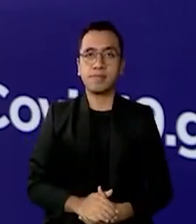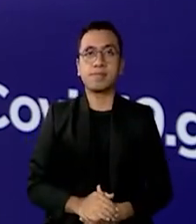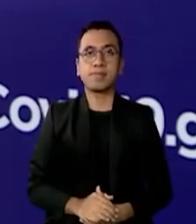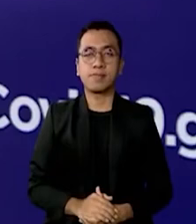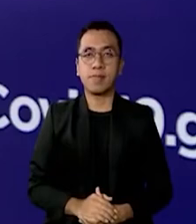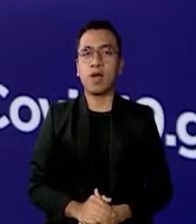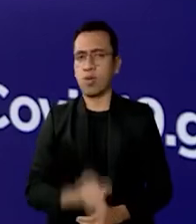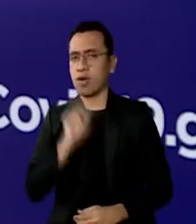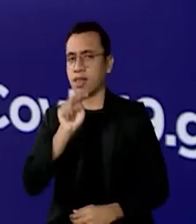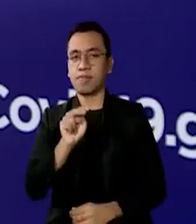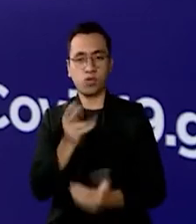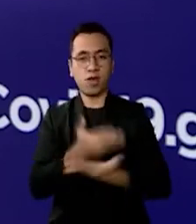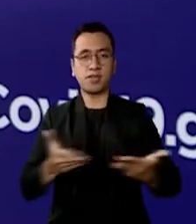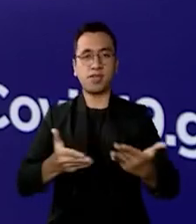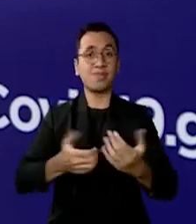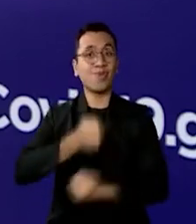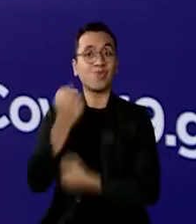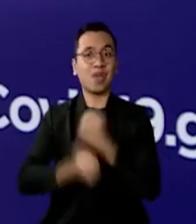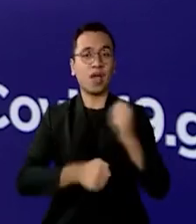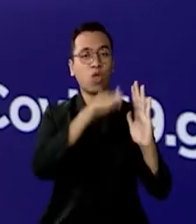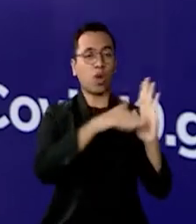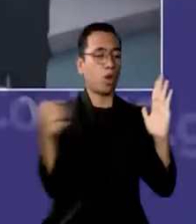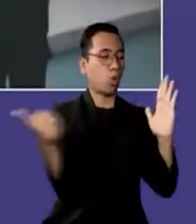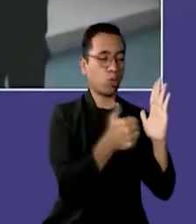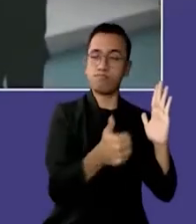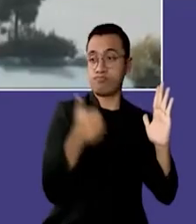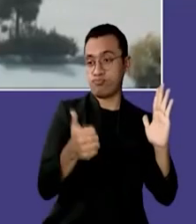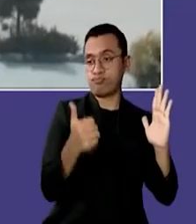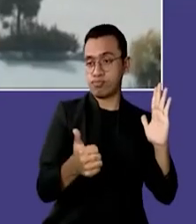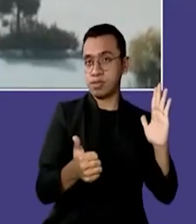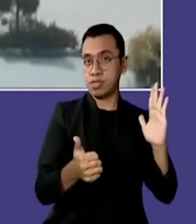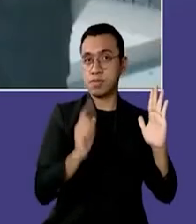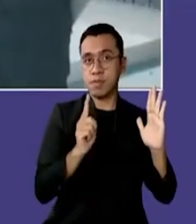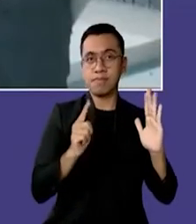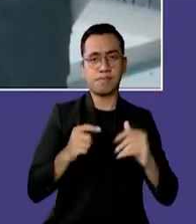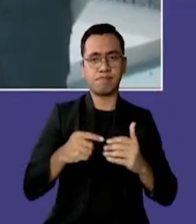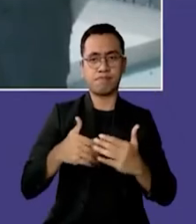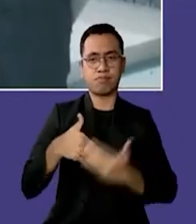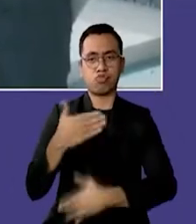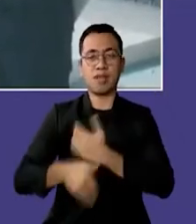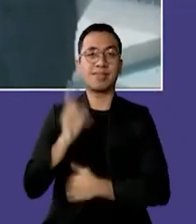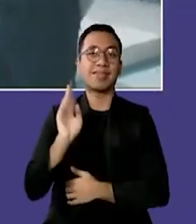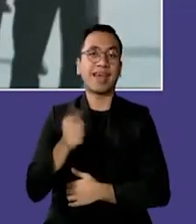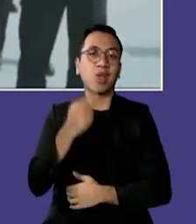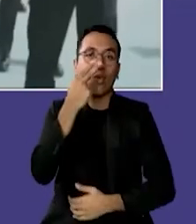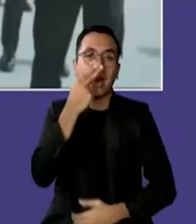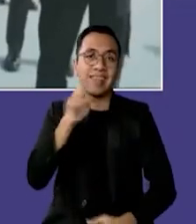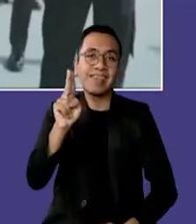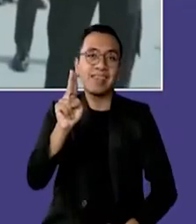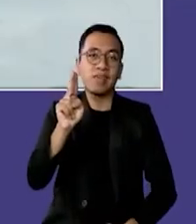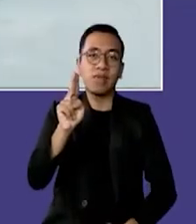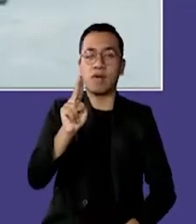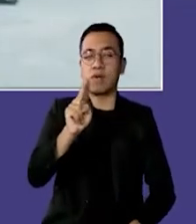baik dan patuh perusahaan-perusahaan kami ada di Karawang karena memang mereka kan rata-rata perusahaan juga dari luar ya sehingga memang